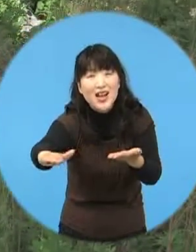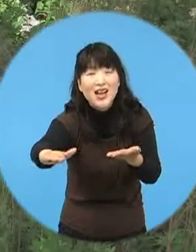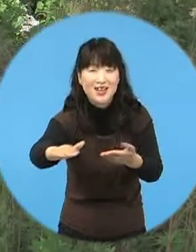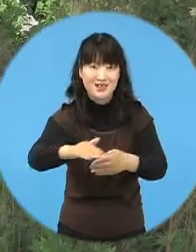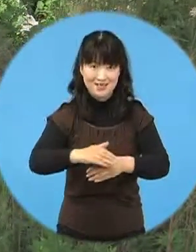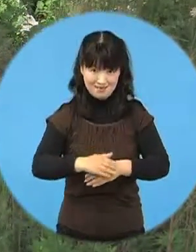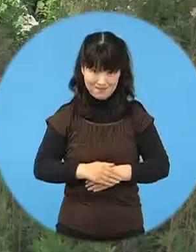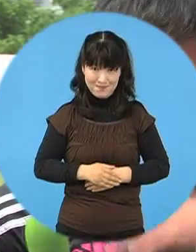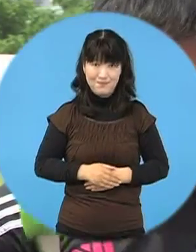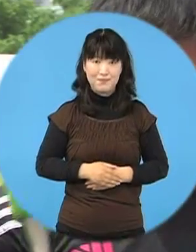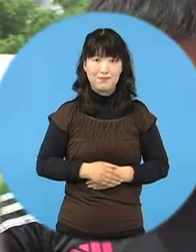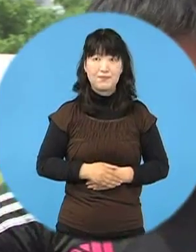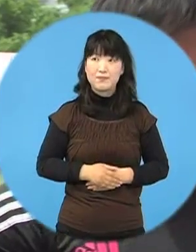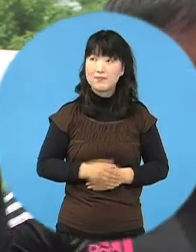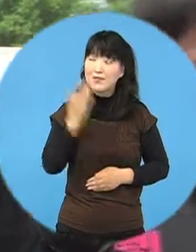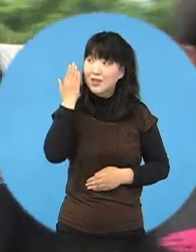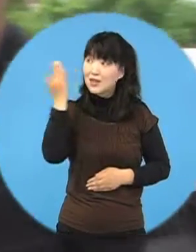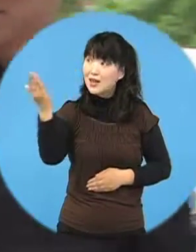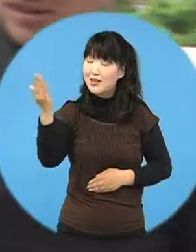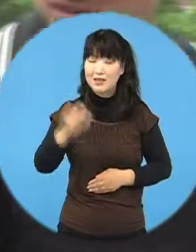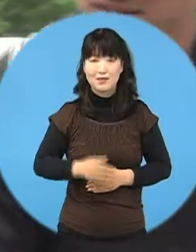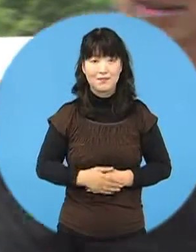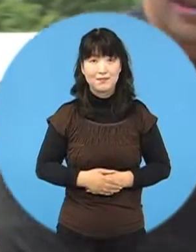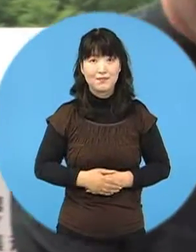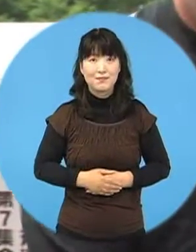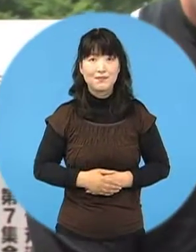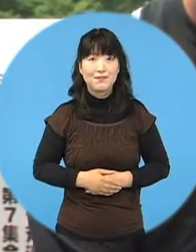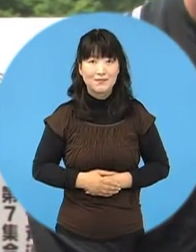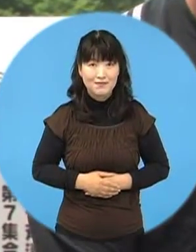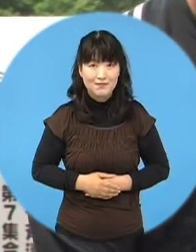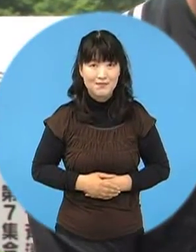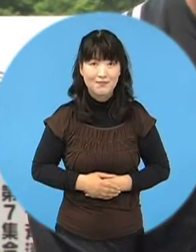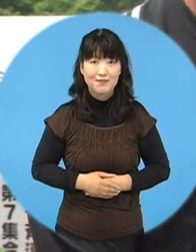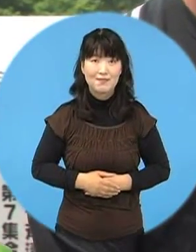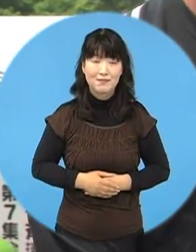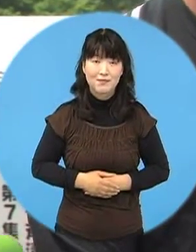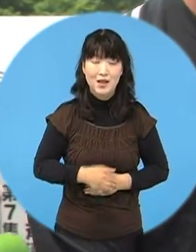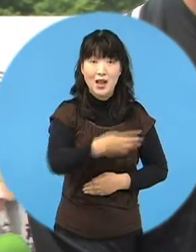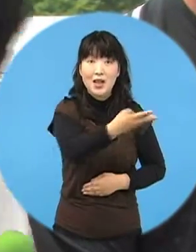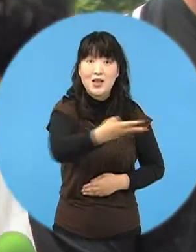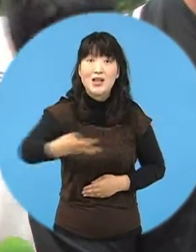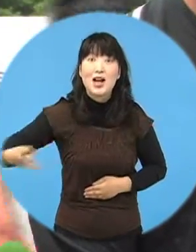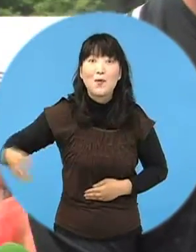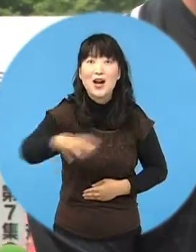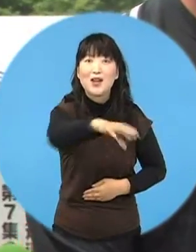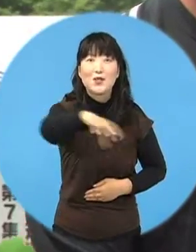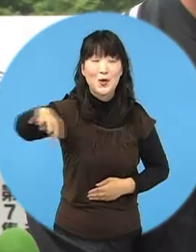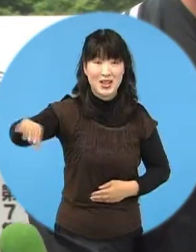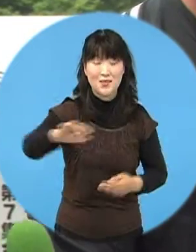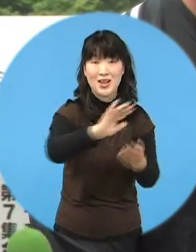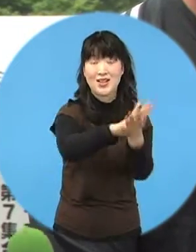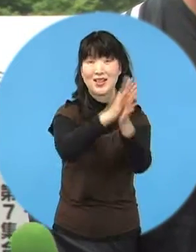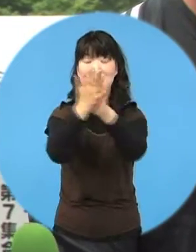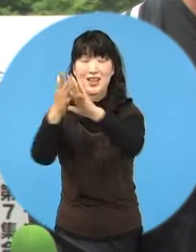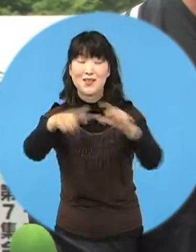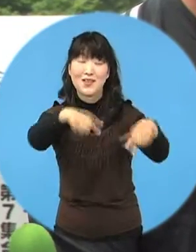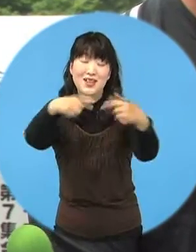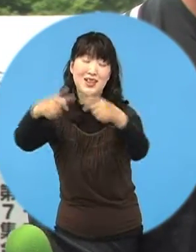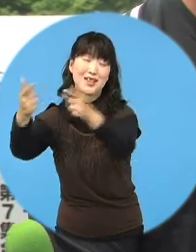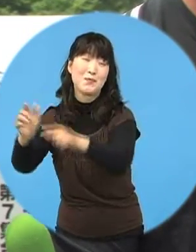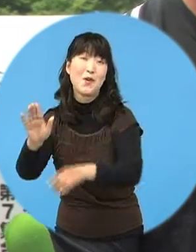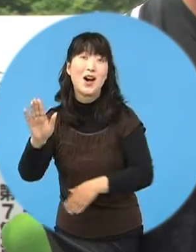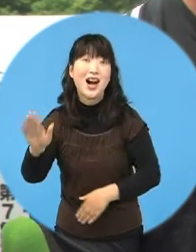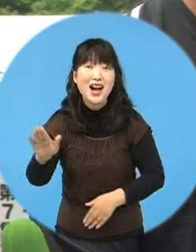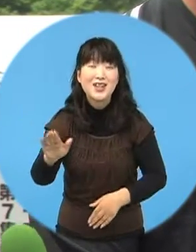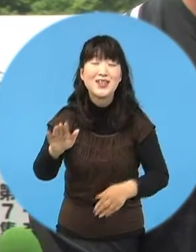。 はい、いかがですか。 そうですね、やはり川沿いには桜の木等々もあって、はい、やっ